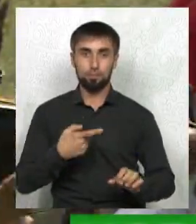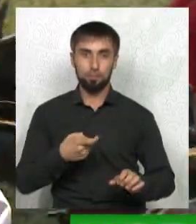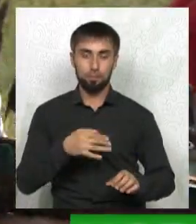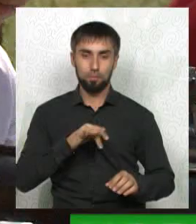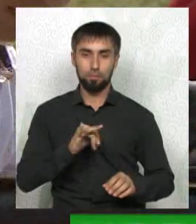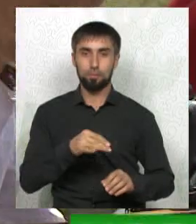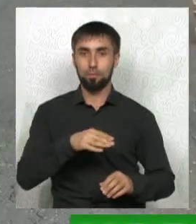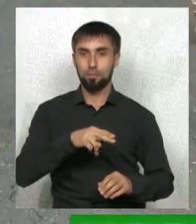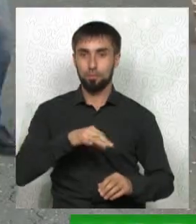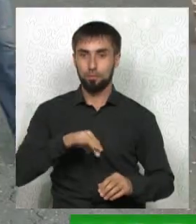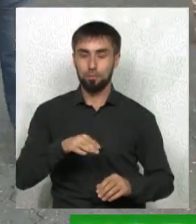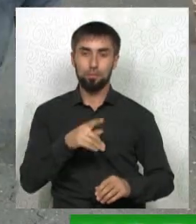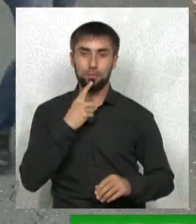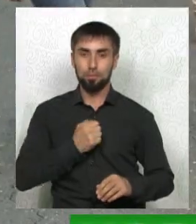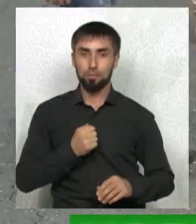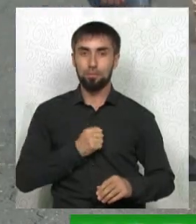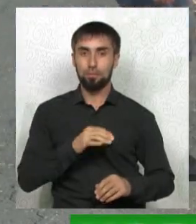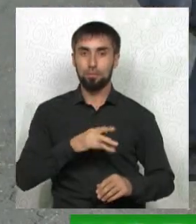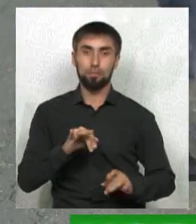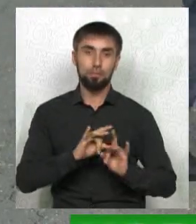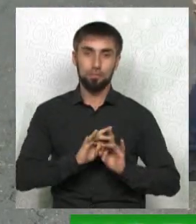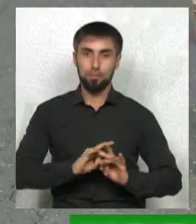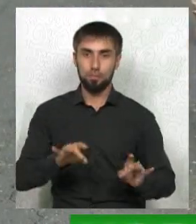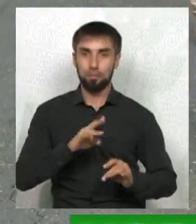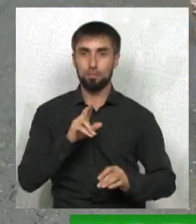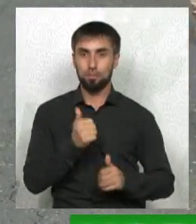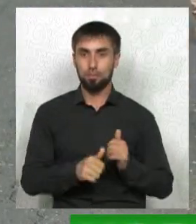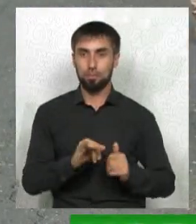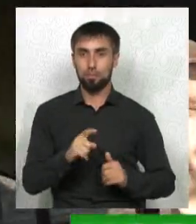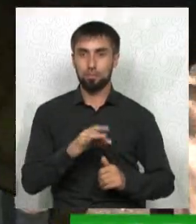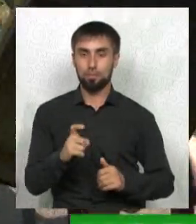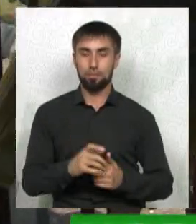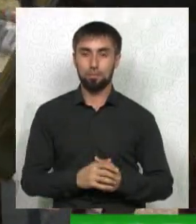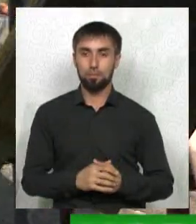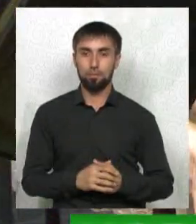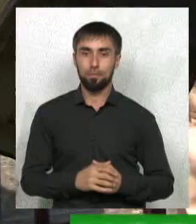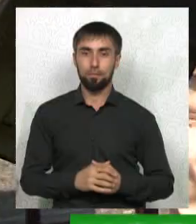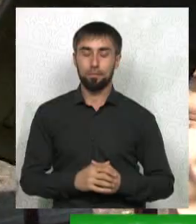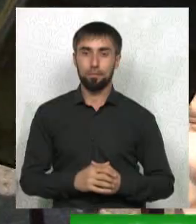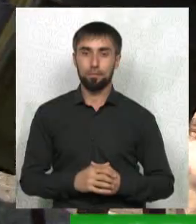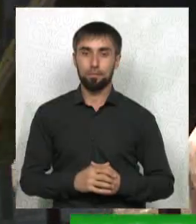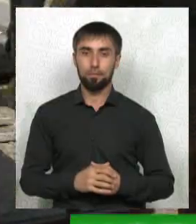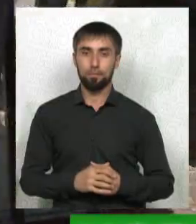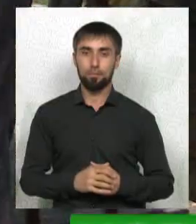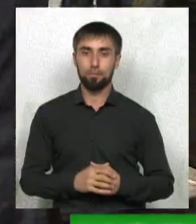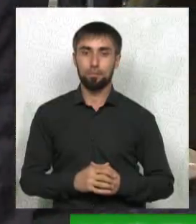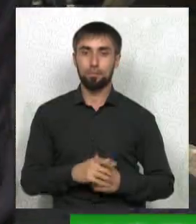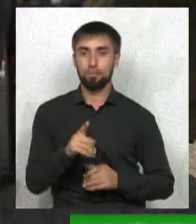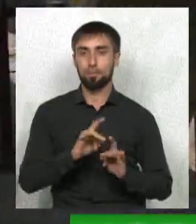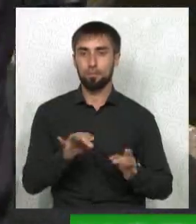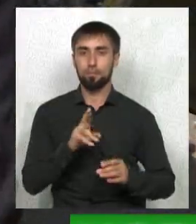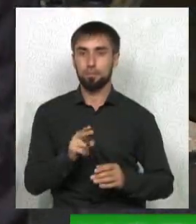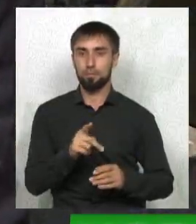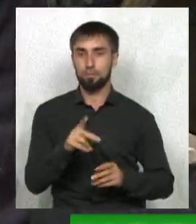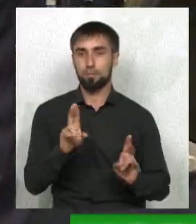и тестируют пулемет. Военные в деталях рассказывают о каждом из них. Стопор, вот освобождающий он.